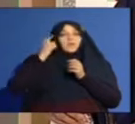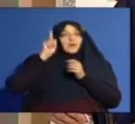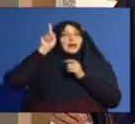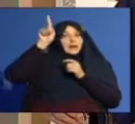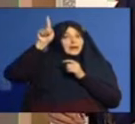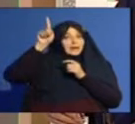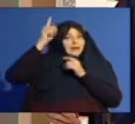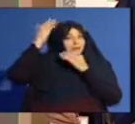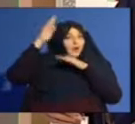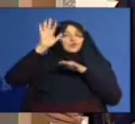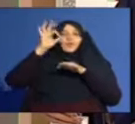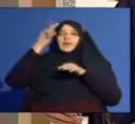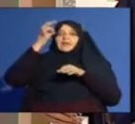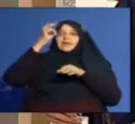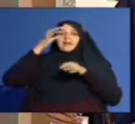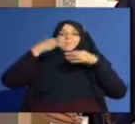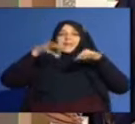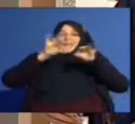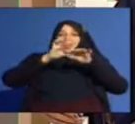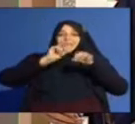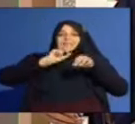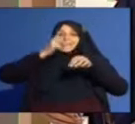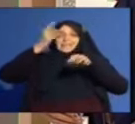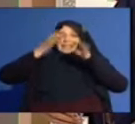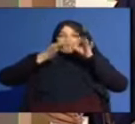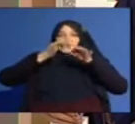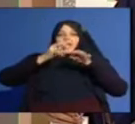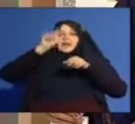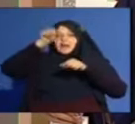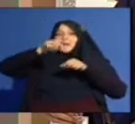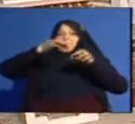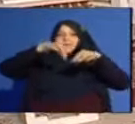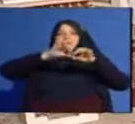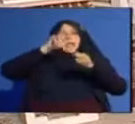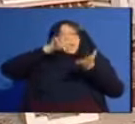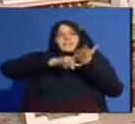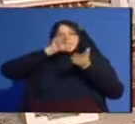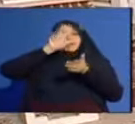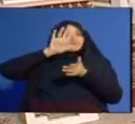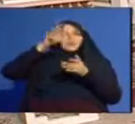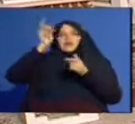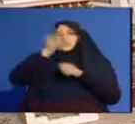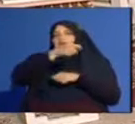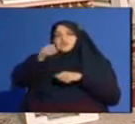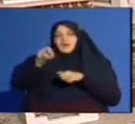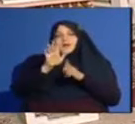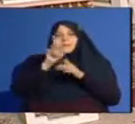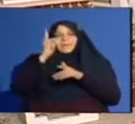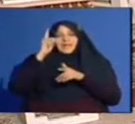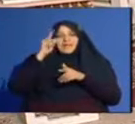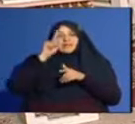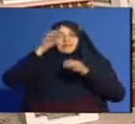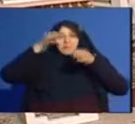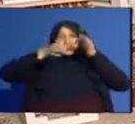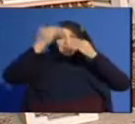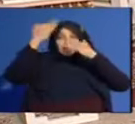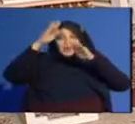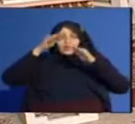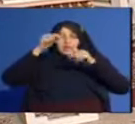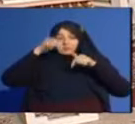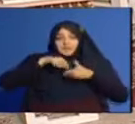يمكن. طيب. باش نجيبوا ان جوجمون اللي صدر في حكم في محكمة أجنبية باش يطبق في